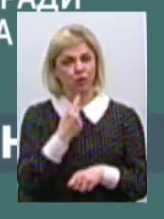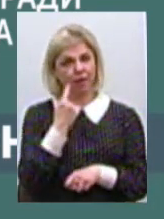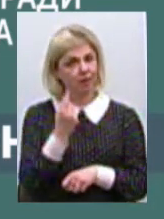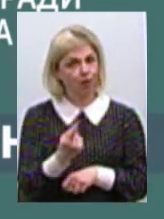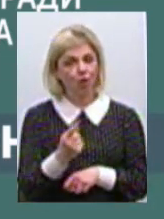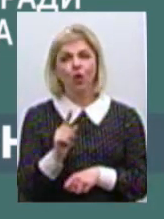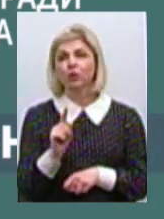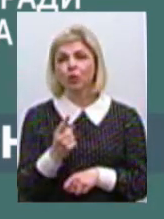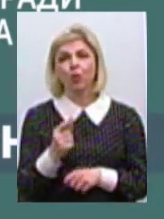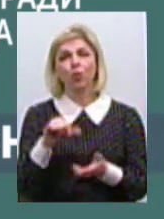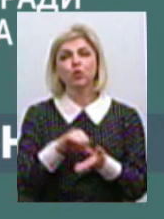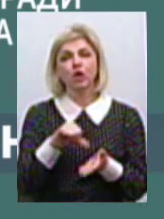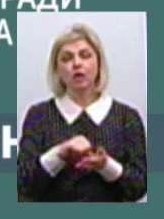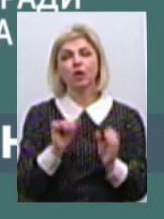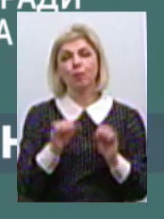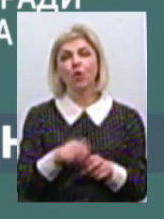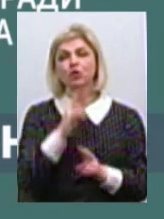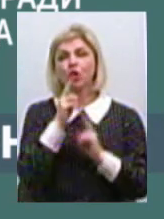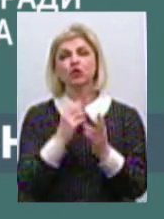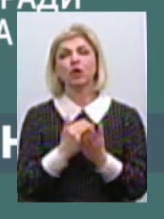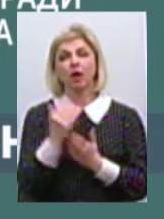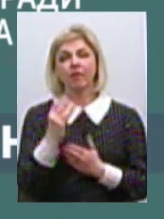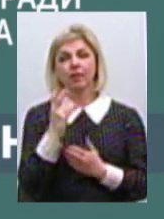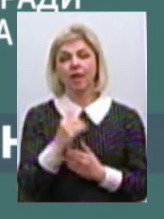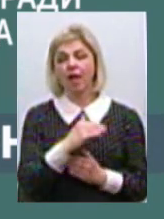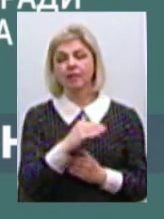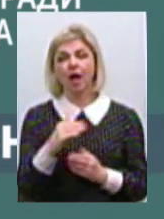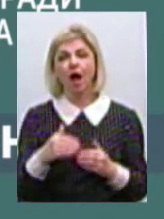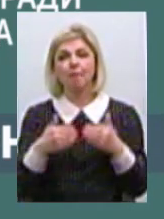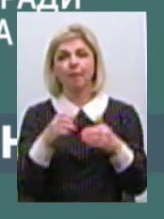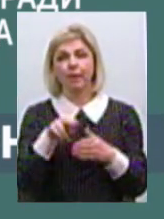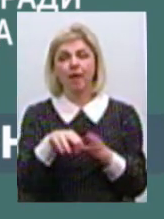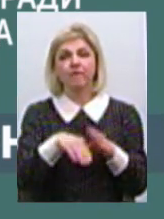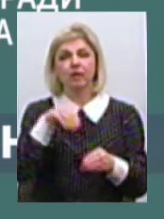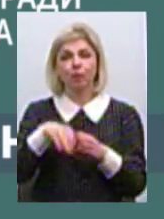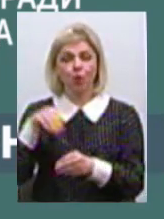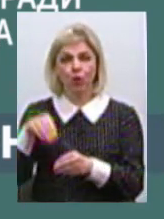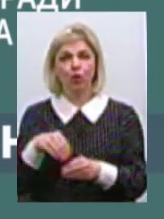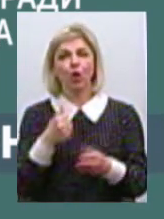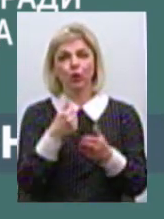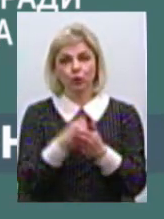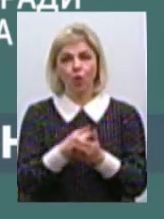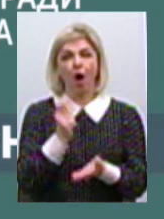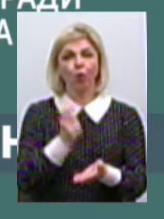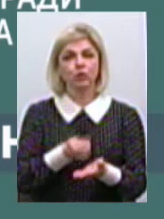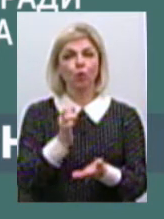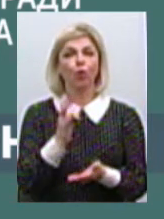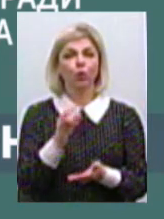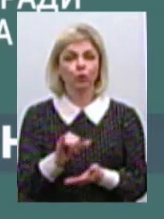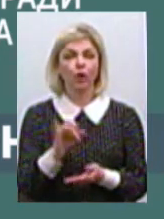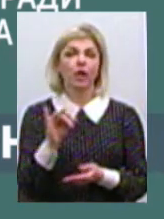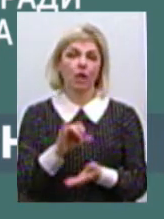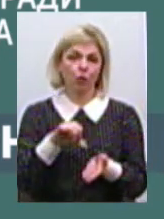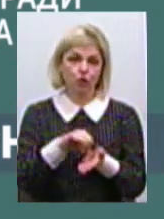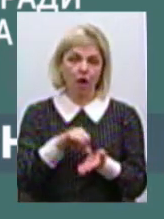тому що учасники можуть оскаржувати ще на етапі відбору допуску до аукціону, а також учасники ще